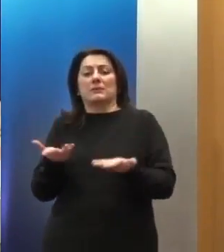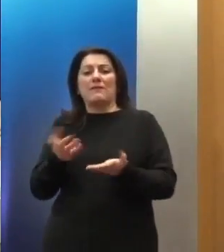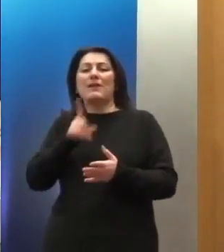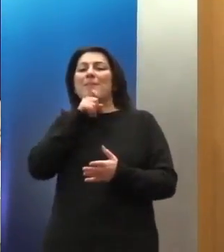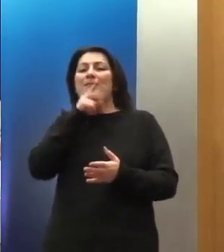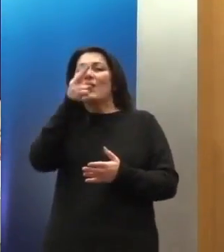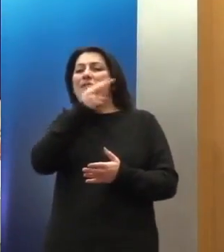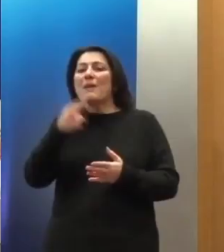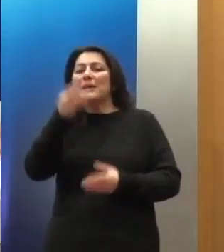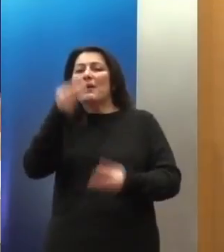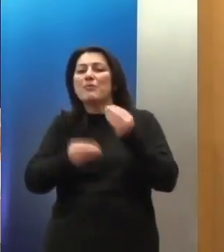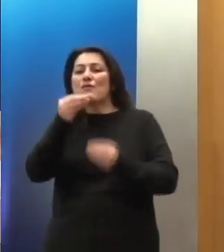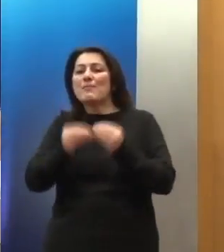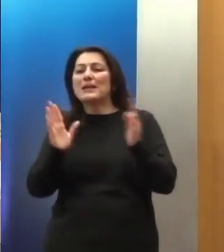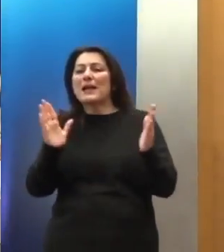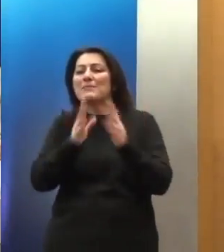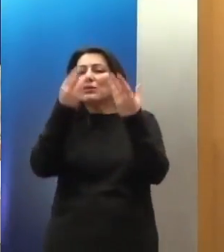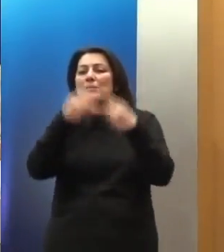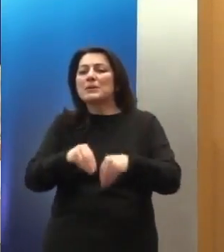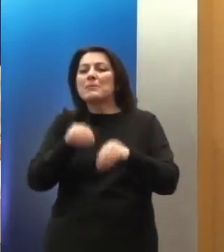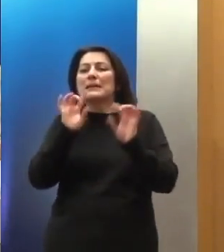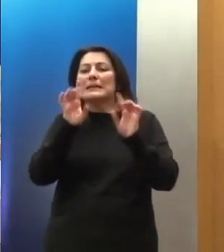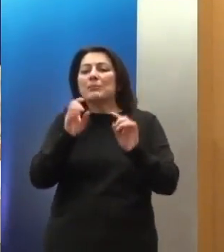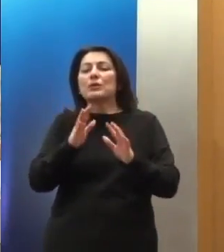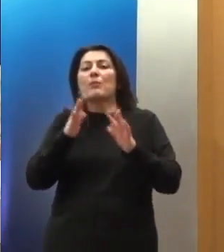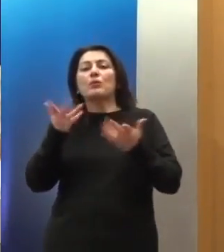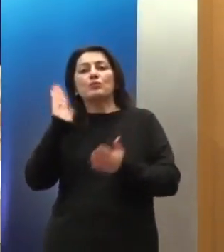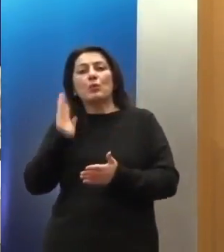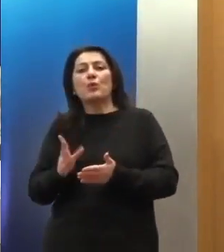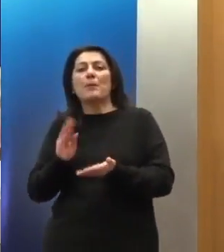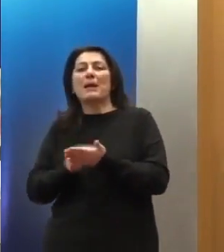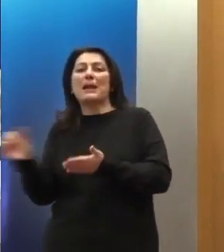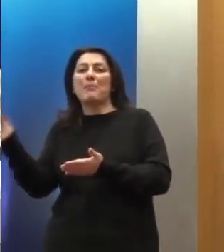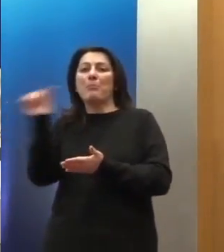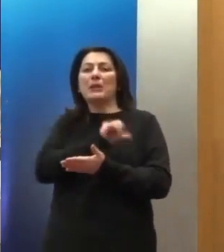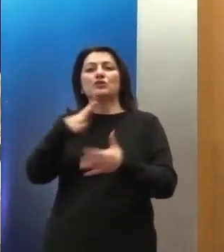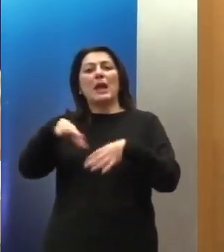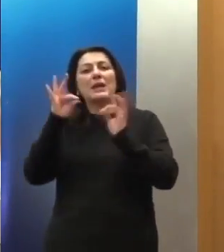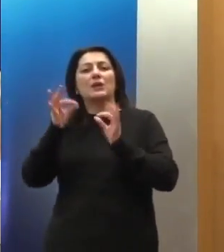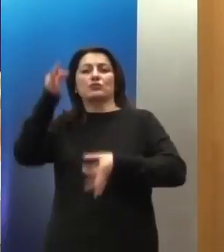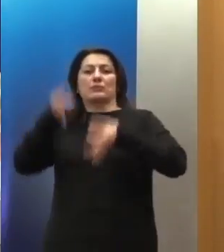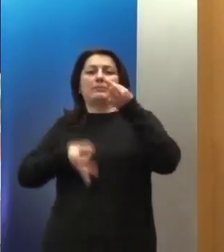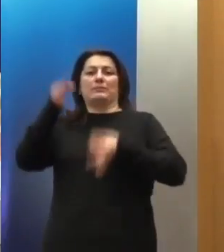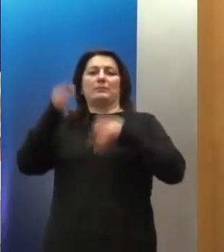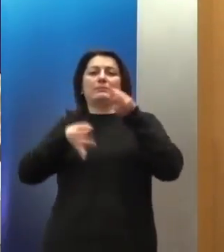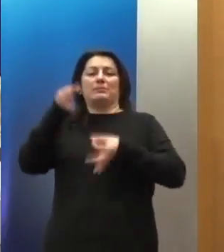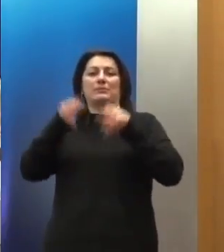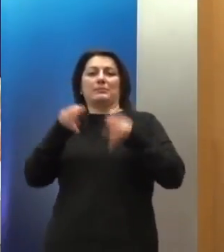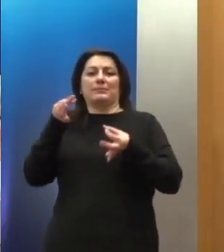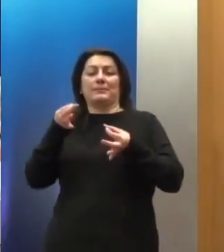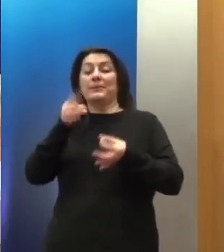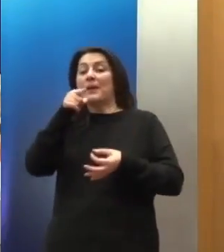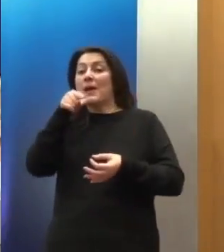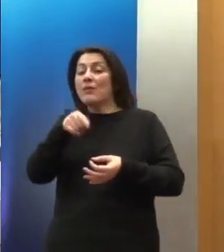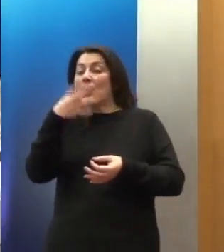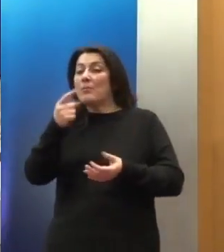του είδους τα θέματα, να μπουν στο τραπέζι. Εδώ λοιπόν υπάρχει ένα άλλο κενό, όχι για συστάσεις